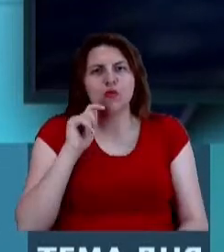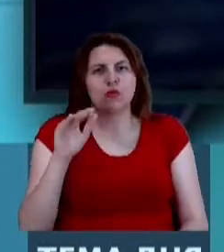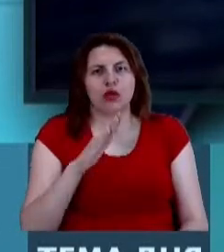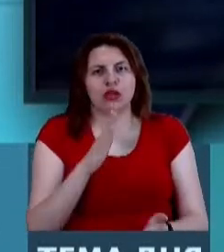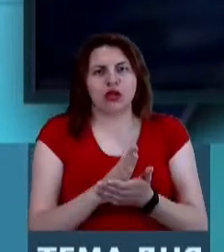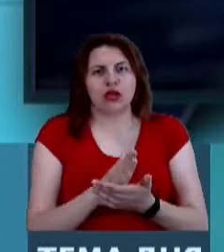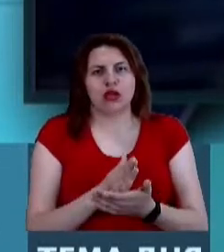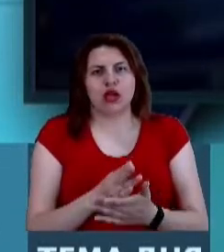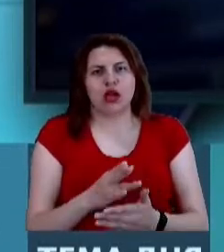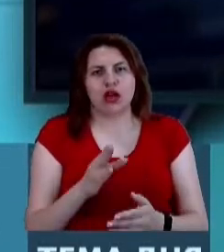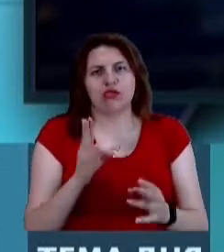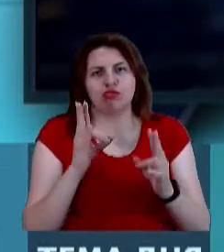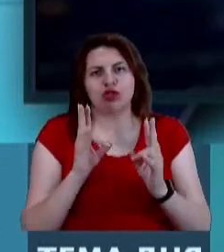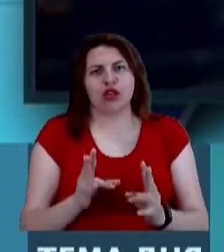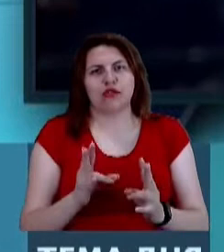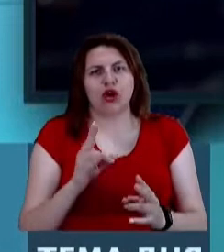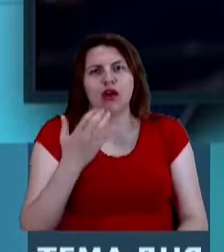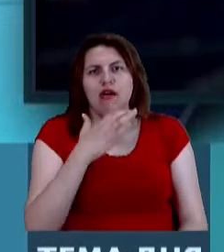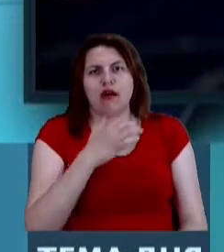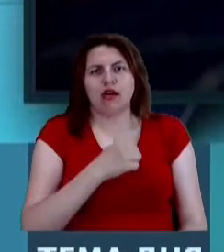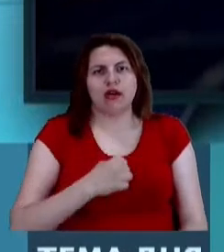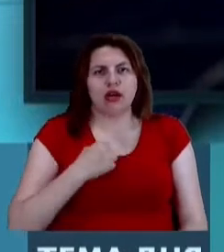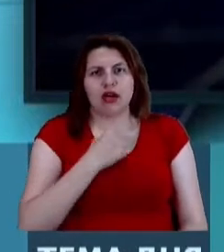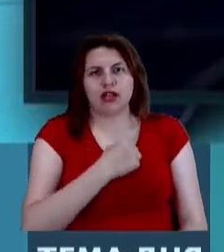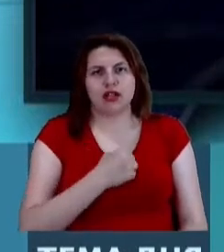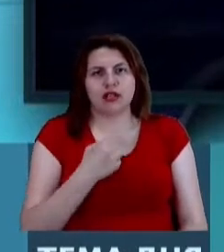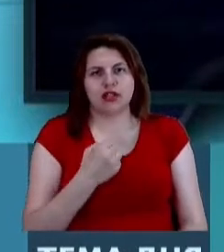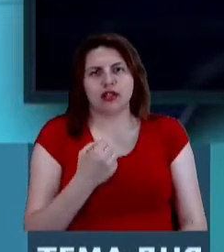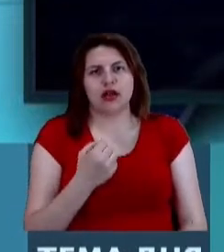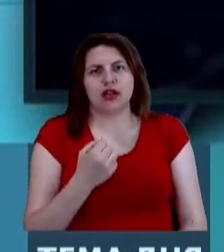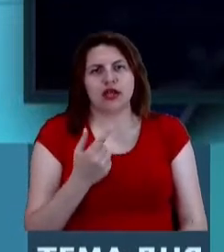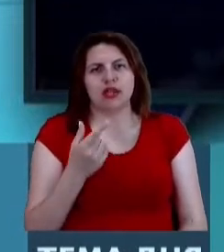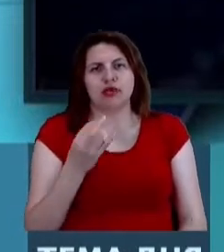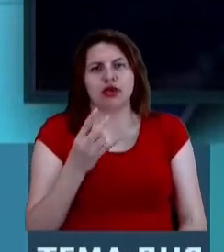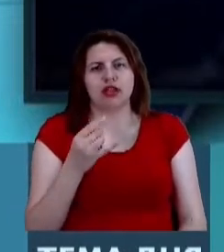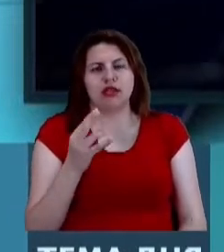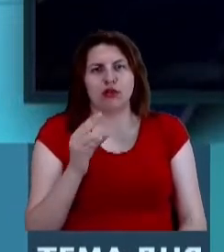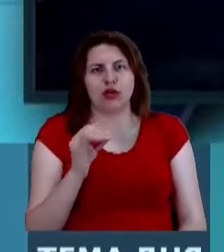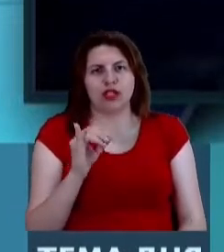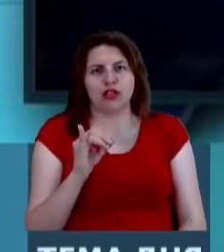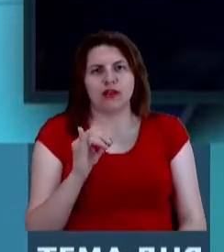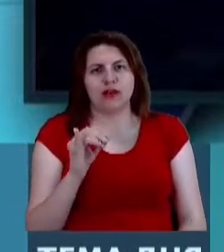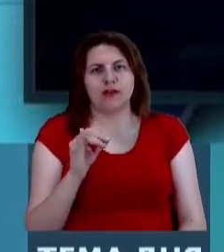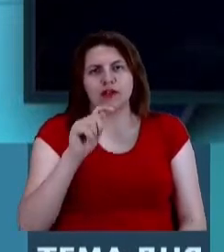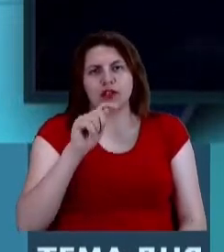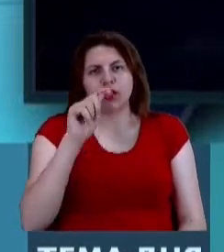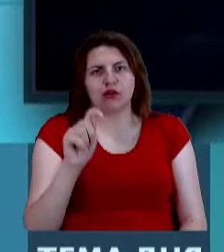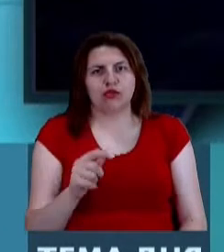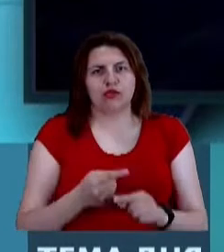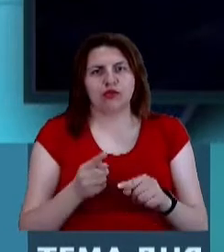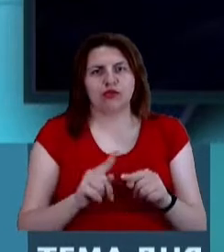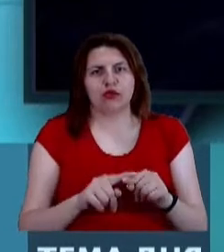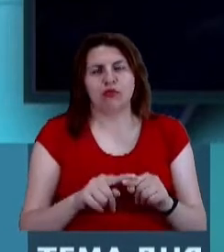агресії, що вона є жертвою дезінформації, жертвою гібридної війни. І тому в цьому контексті, звичайно, Україна не